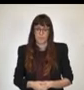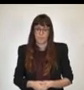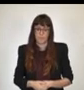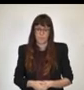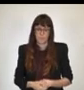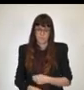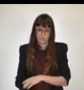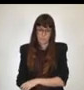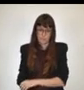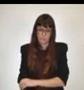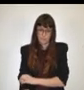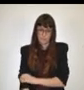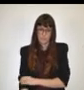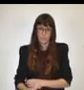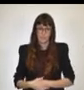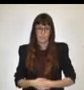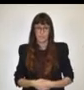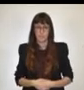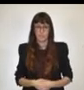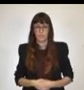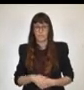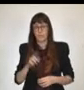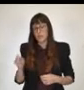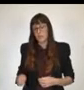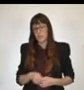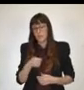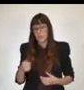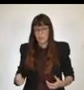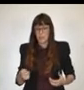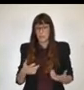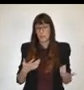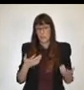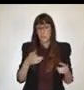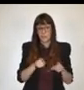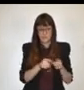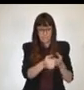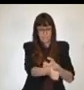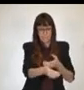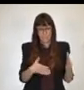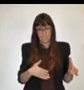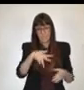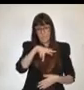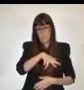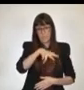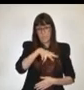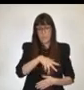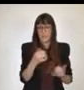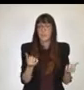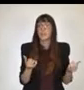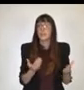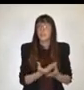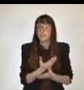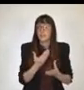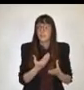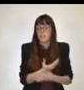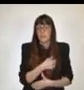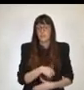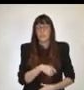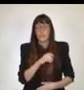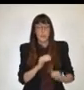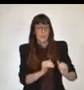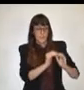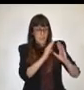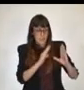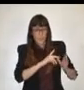téméraire, un dispendieux volet immobilier, constitué de l'acquisition d'une maison destinée à abriter le logement de fonction du